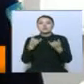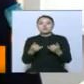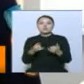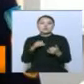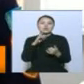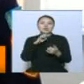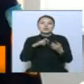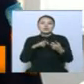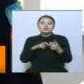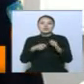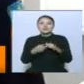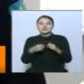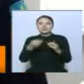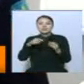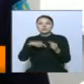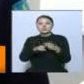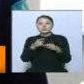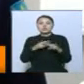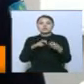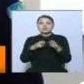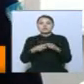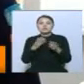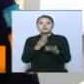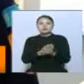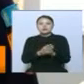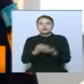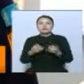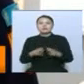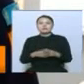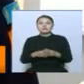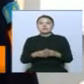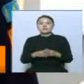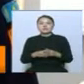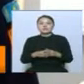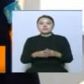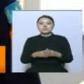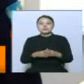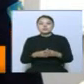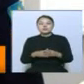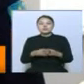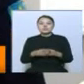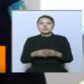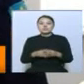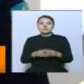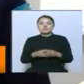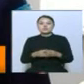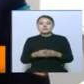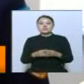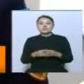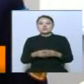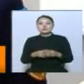яғни мұржасын темір мұржа дейді, соны қаптамаған жылынымен,